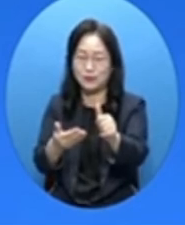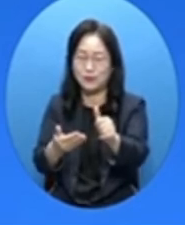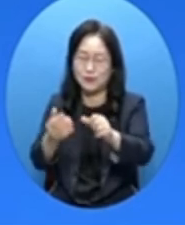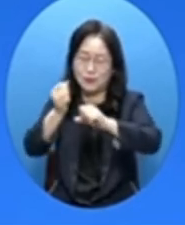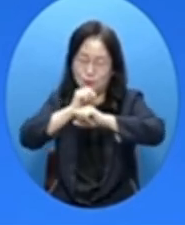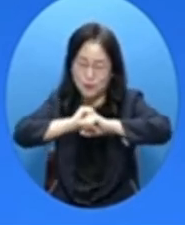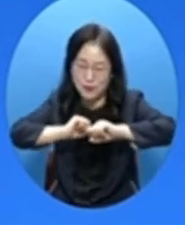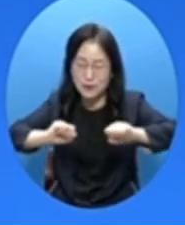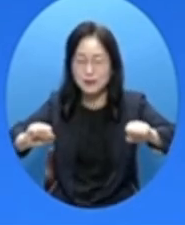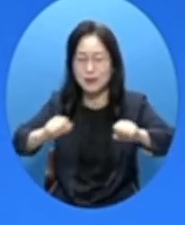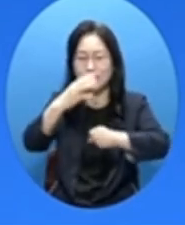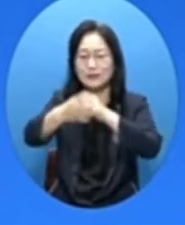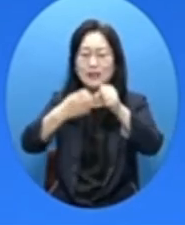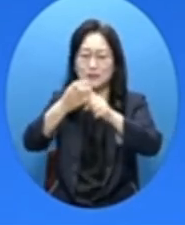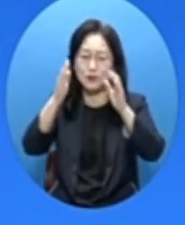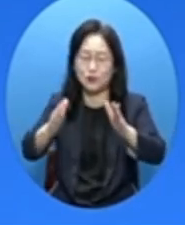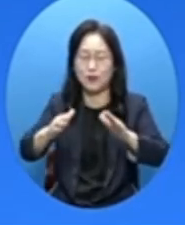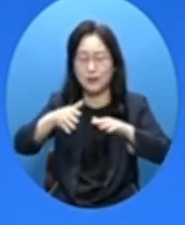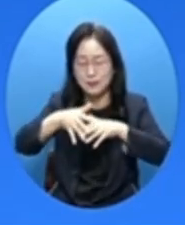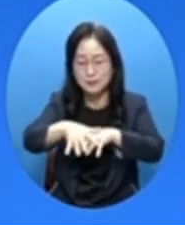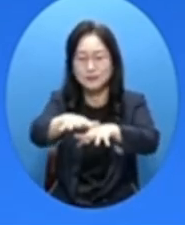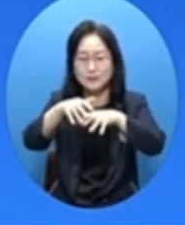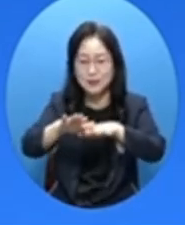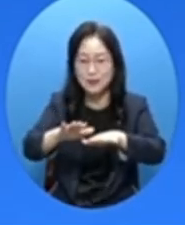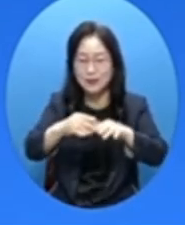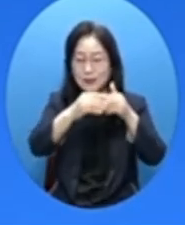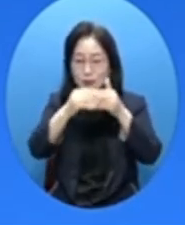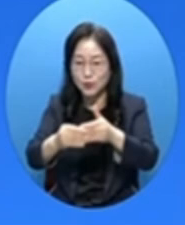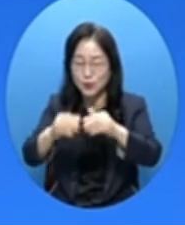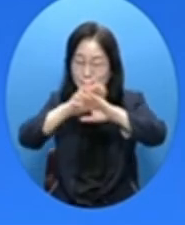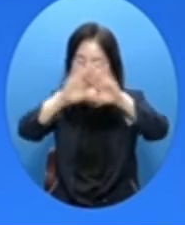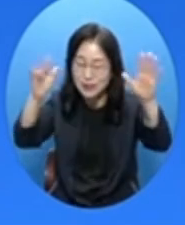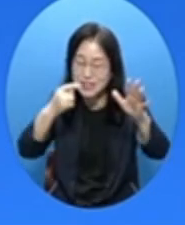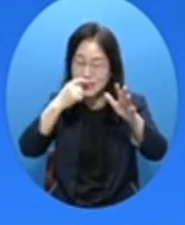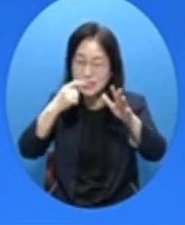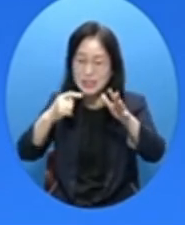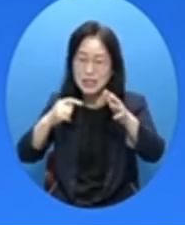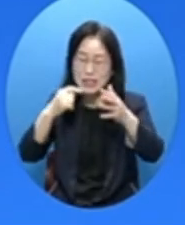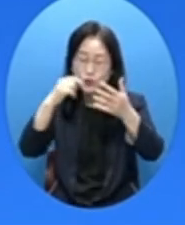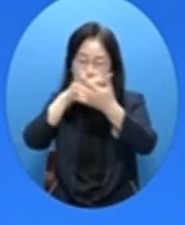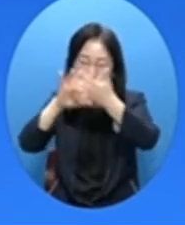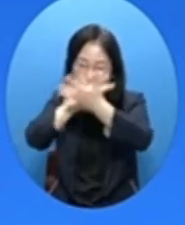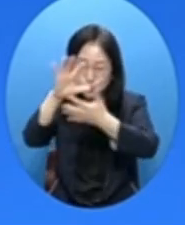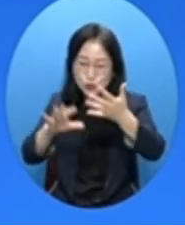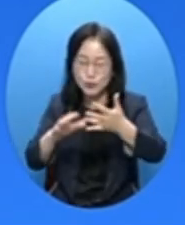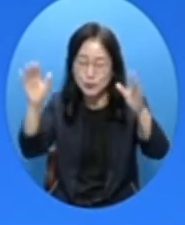광야 40년을 인도하실 때 낮에는 구름기둥 밤에는